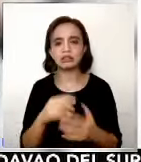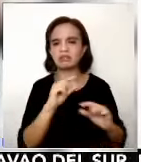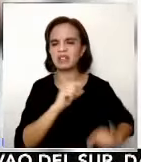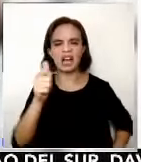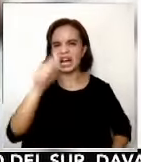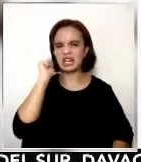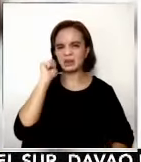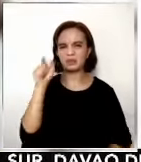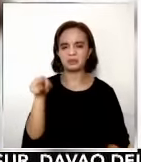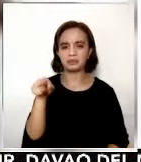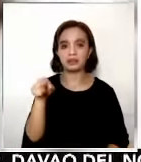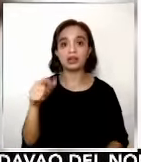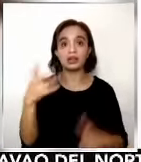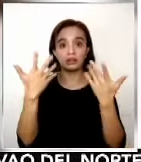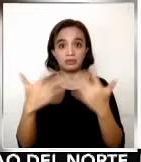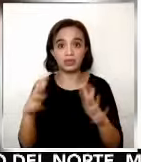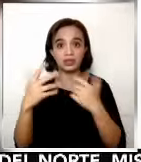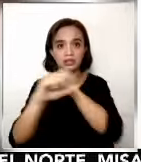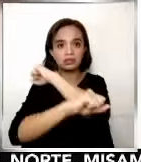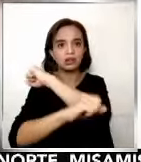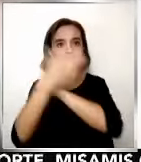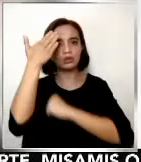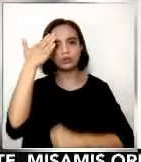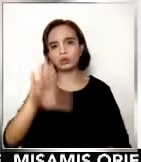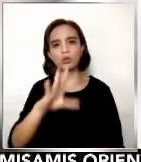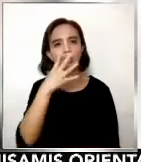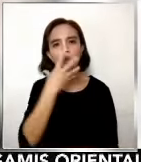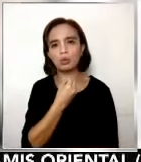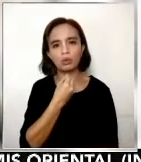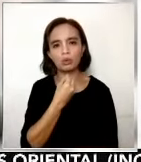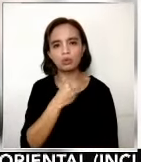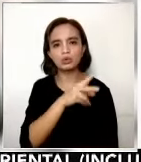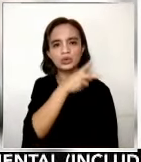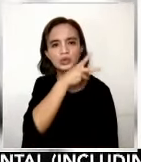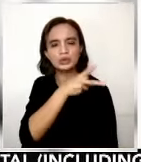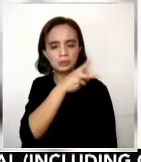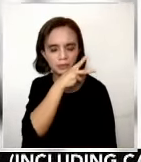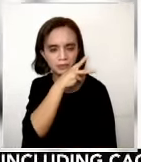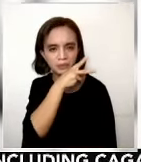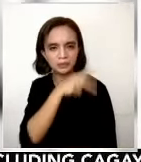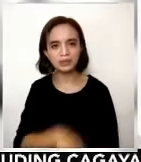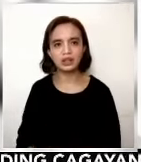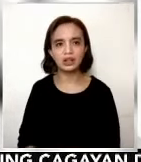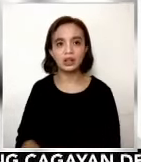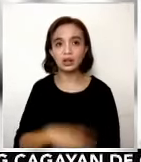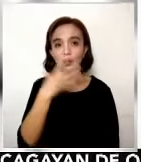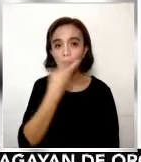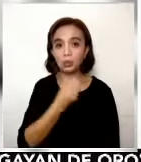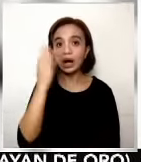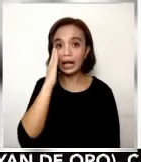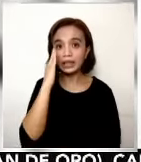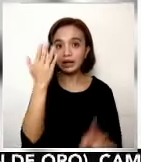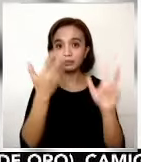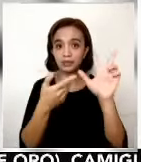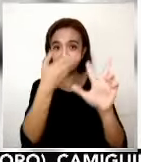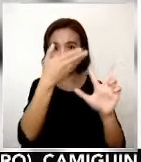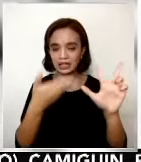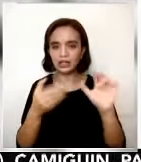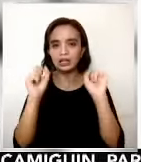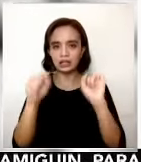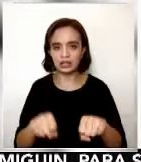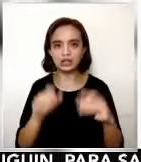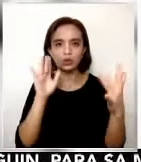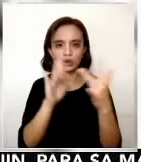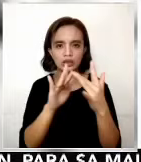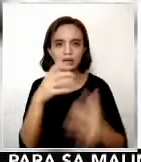hindi patukoy ang pagkakakilanlan ng mga suspect. Sa mga makakakilala sa kanila, maaring makipag-ugnayan sa pulisya sa mga